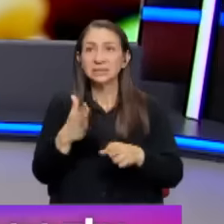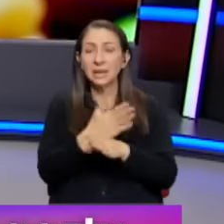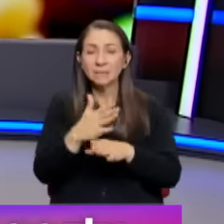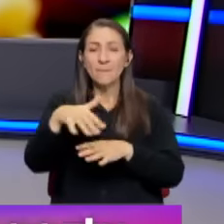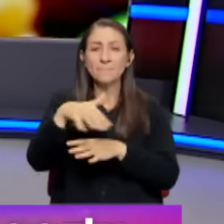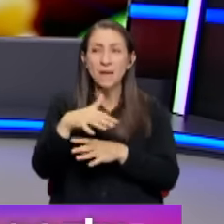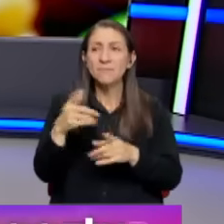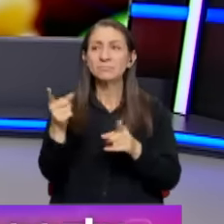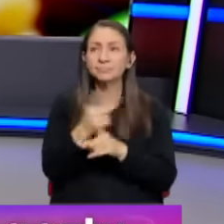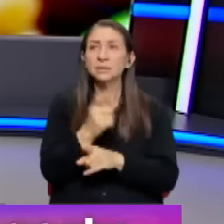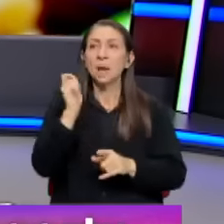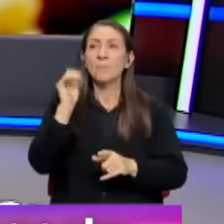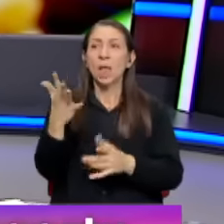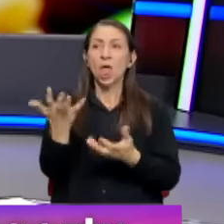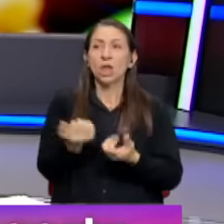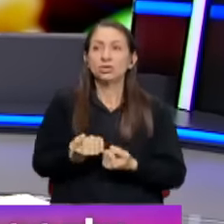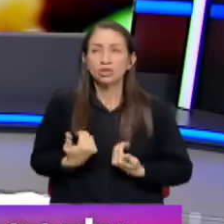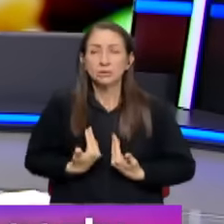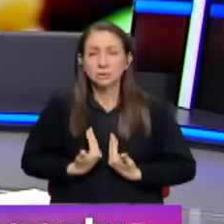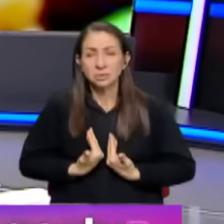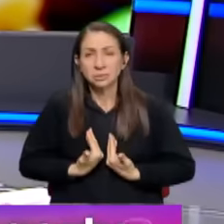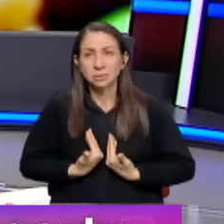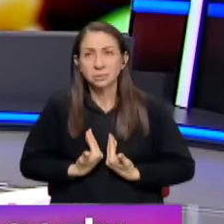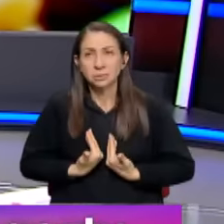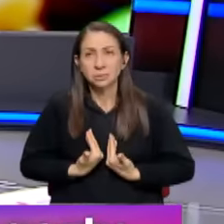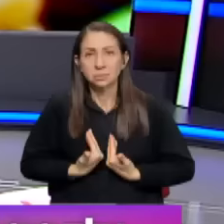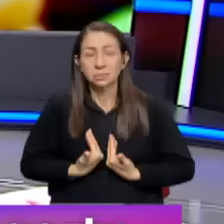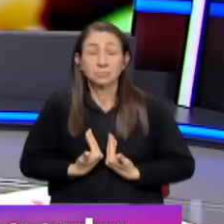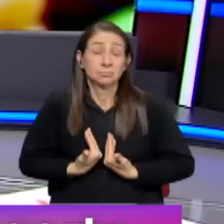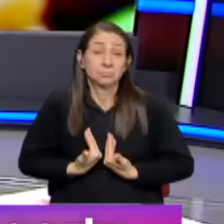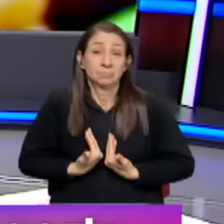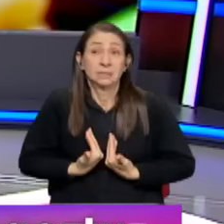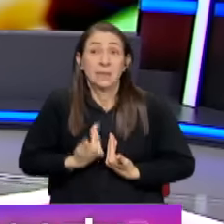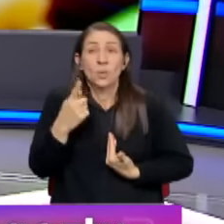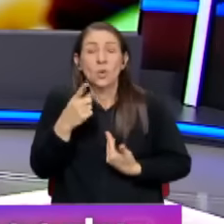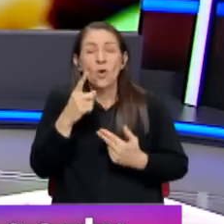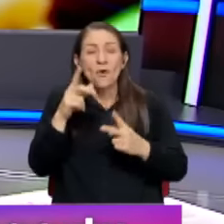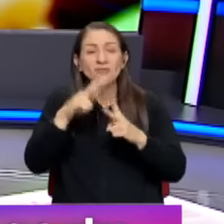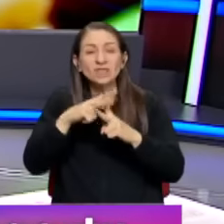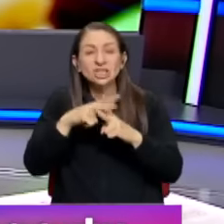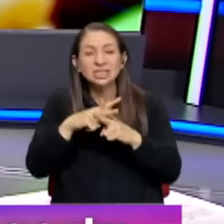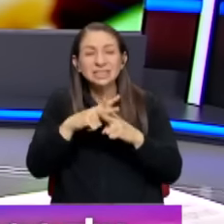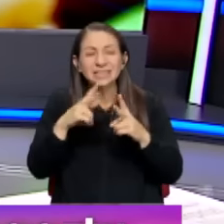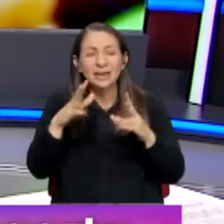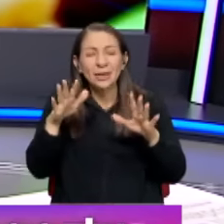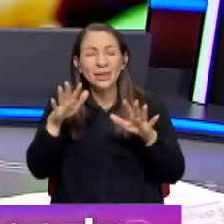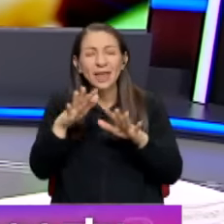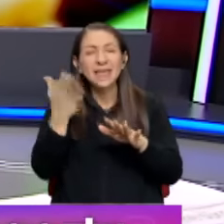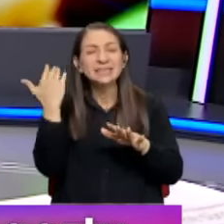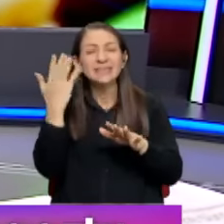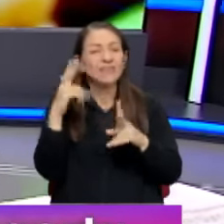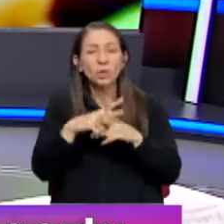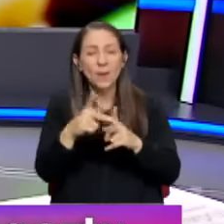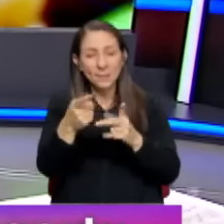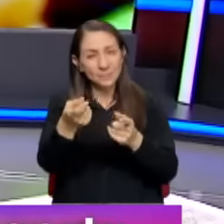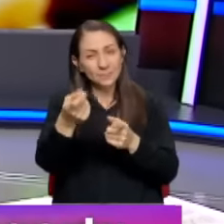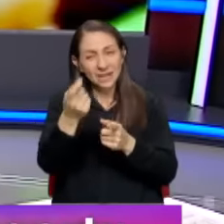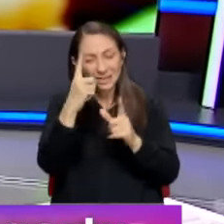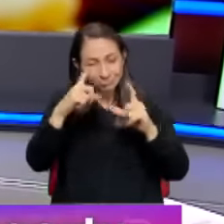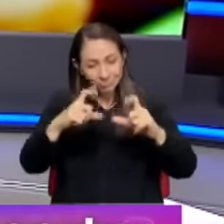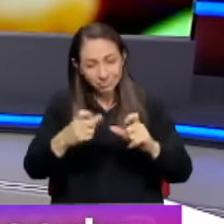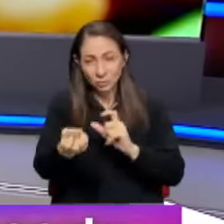sebzeyi, meyveyi yine daha pahalı tüketmek, almak zorunda kalacağız. Bir o sararmış faturaları bizimle paylaşırsanız